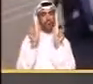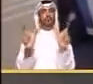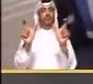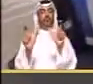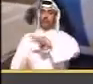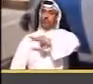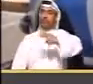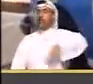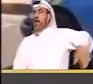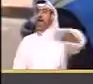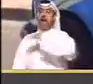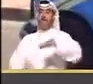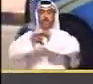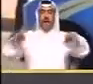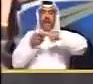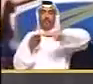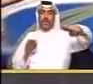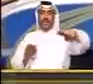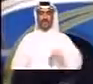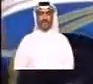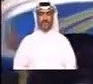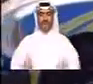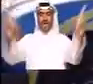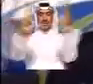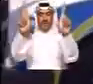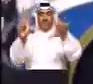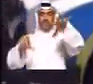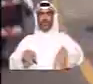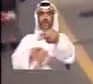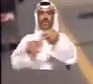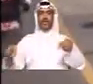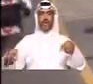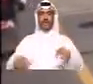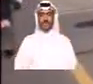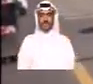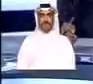مختلف الأصعدة والمستويات. جيهان حبيب، تلفزيون دولة الكويت.